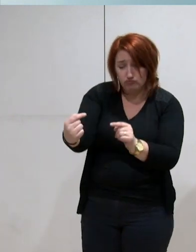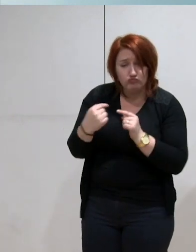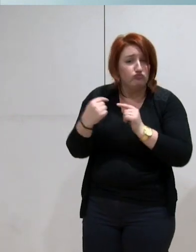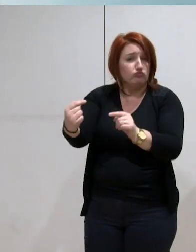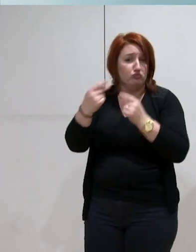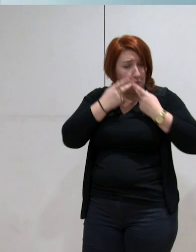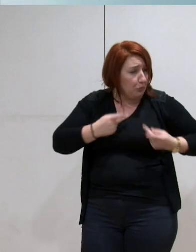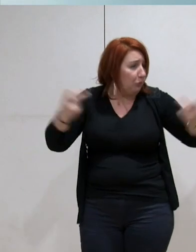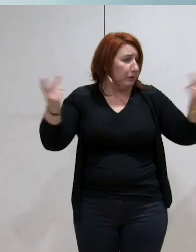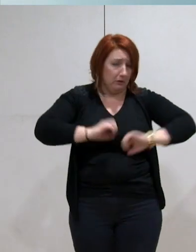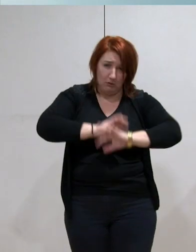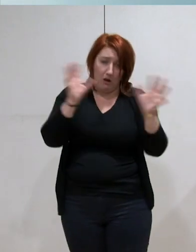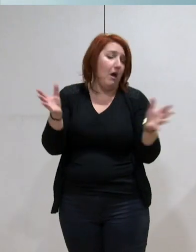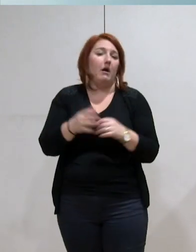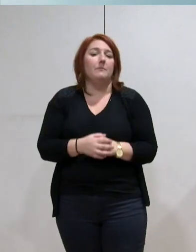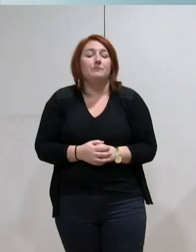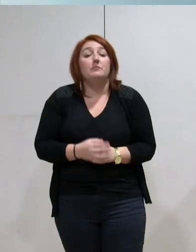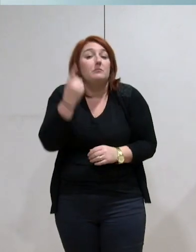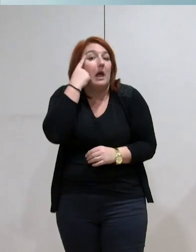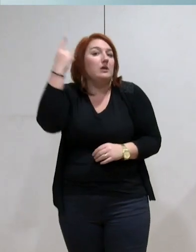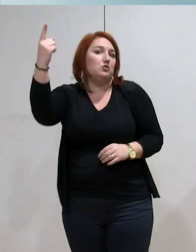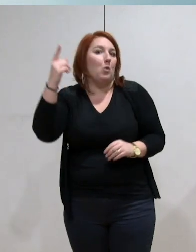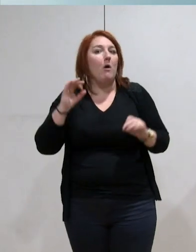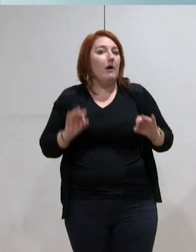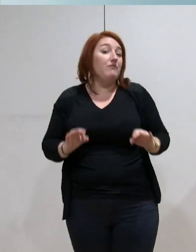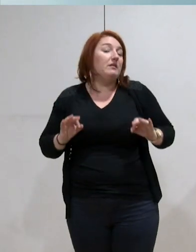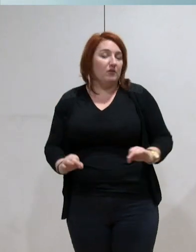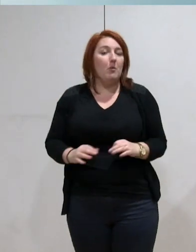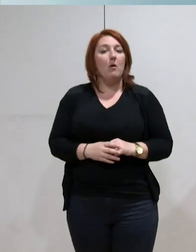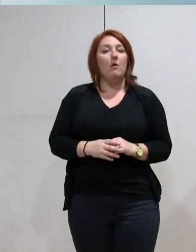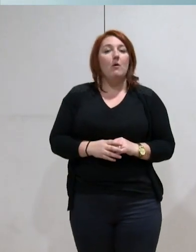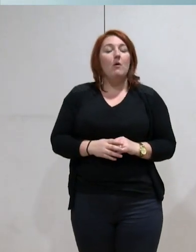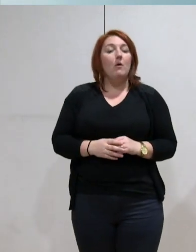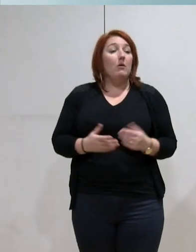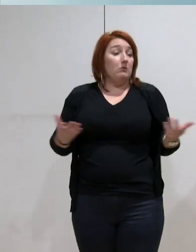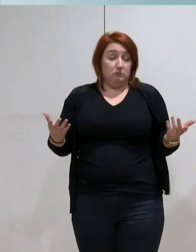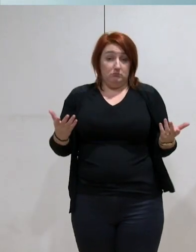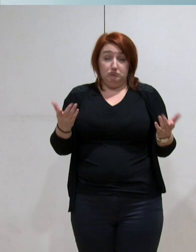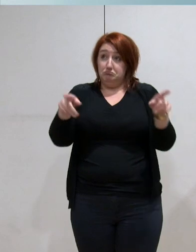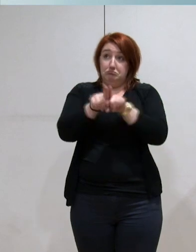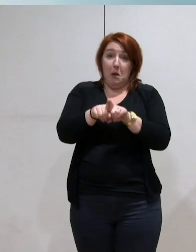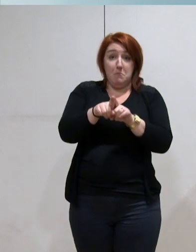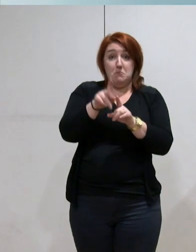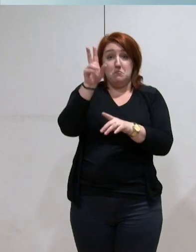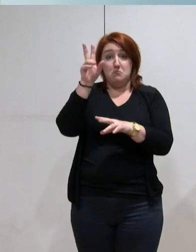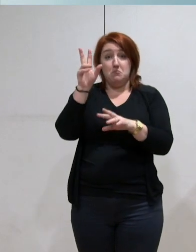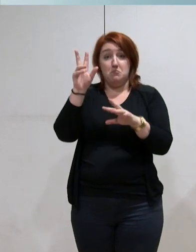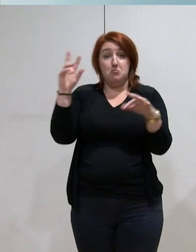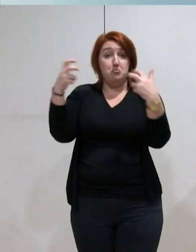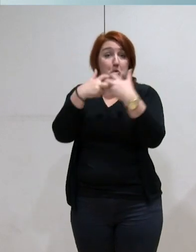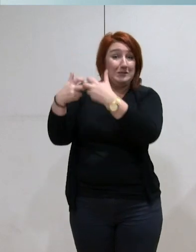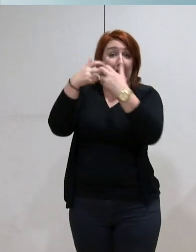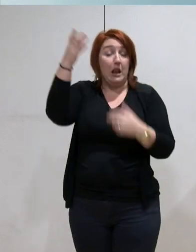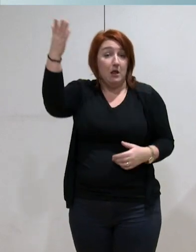clairement énoncé et je crois qu'effectivement c'est à l'instar de ce qui se fait à Bruxelles à l'instar de ce qui se